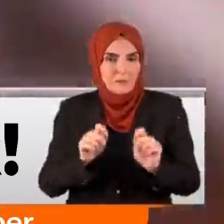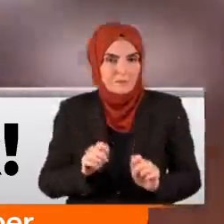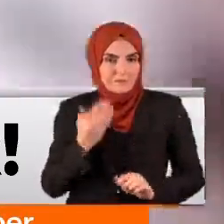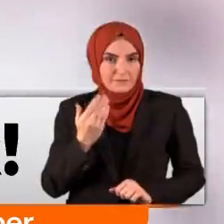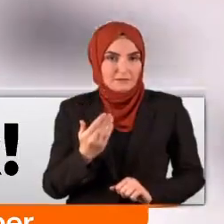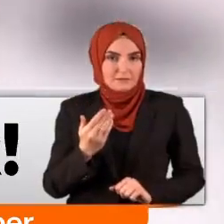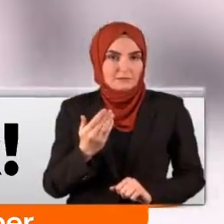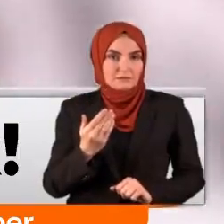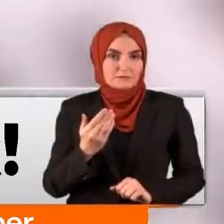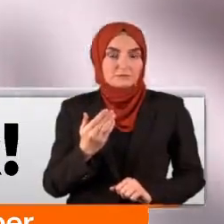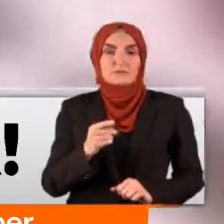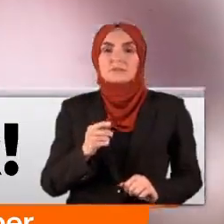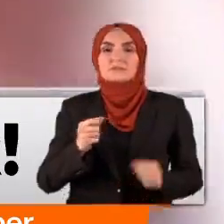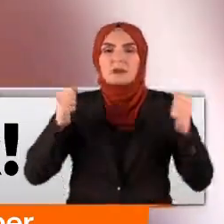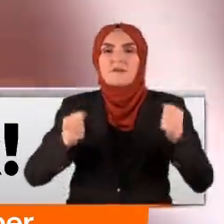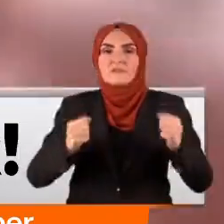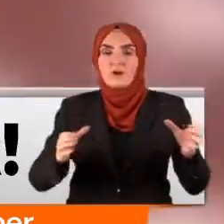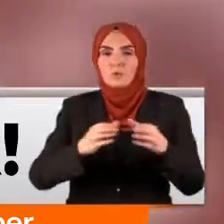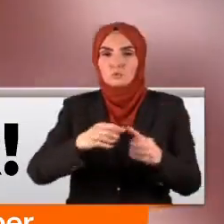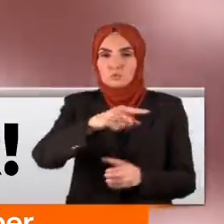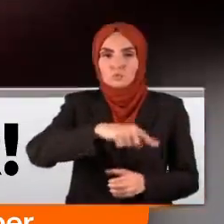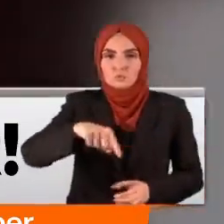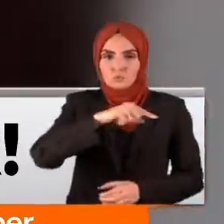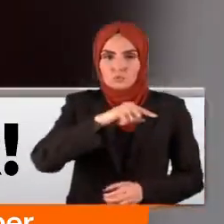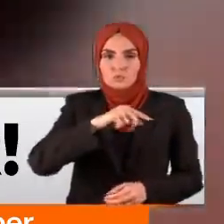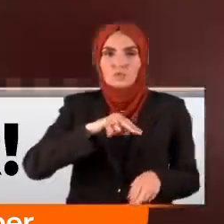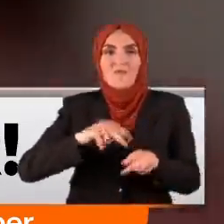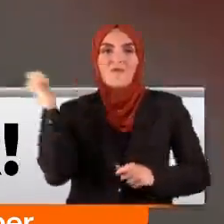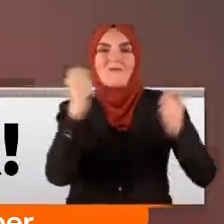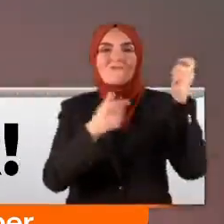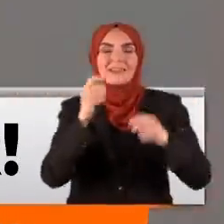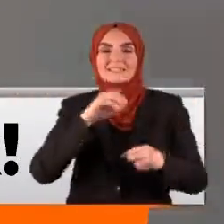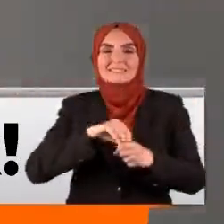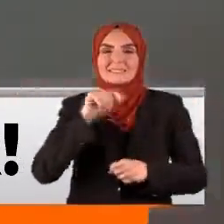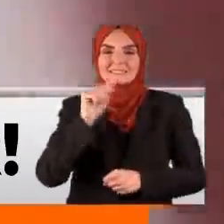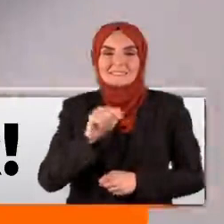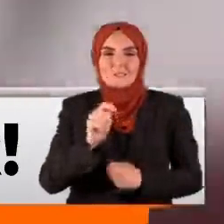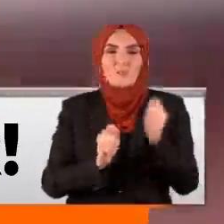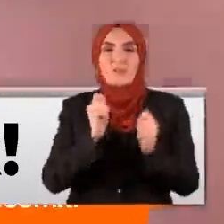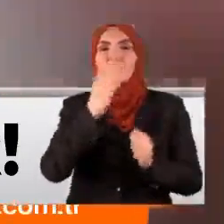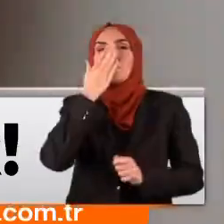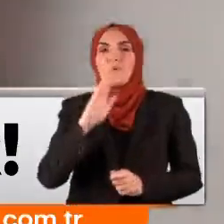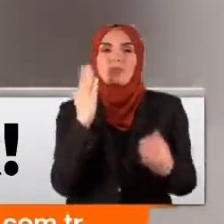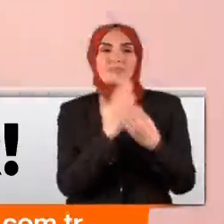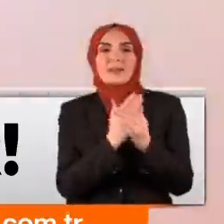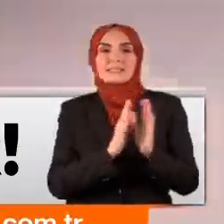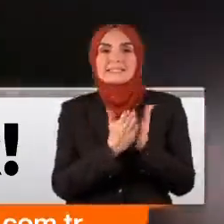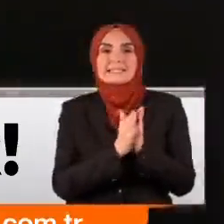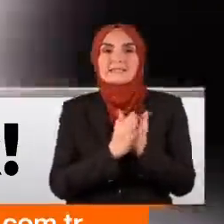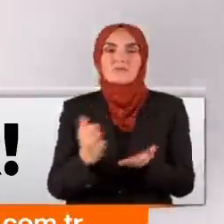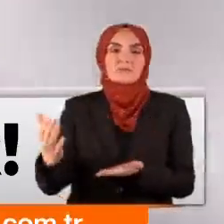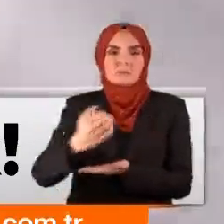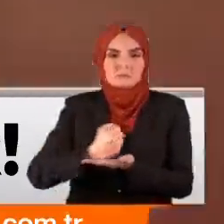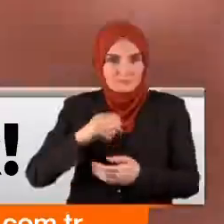Forza Fidangör taraftar grubunun konfetiler için kullanılmayan ders kitaplarını topladığını, o kitapların da bir matbaada kesilerek